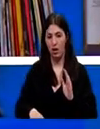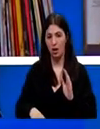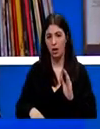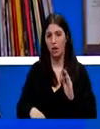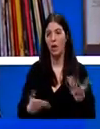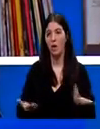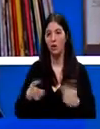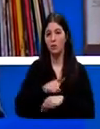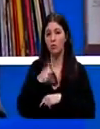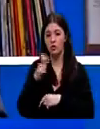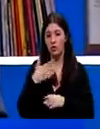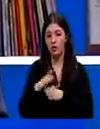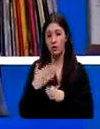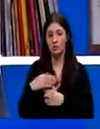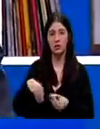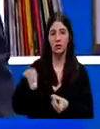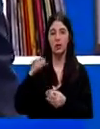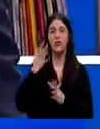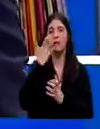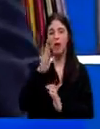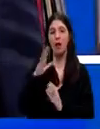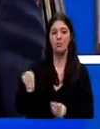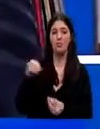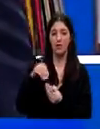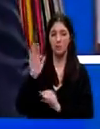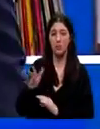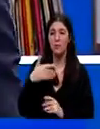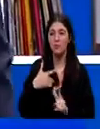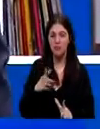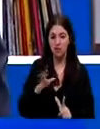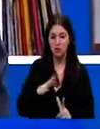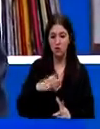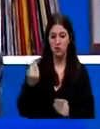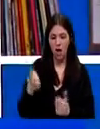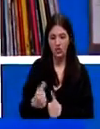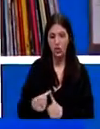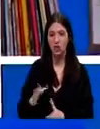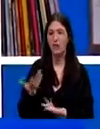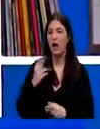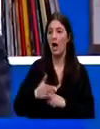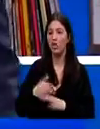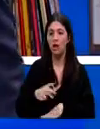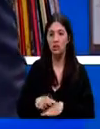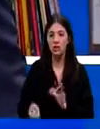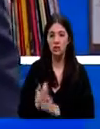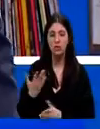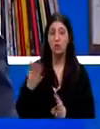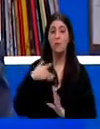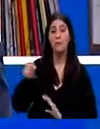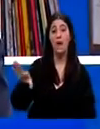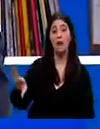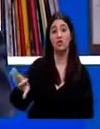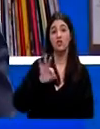O esnada 3 ay vadeli yatırmış Ayşe ablamız ama ya ihtiyacım oldu, çocuk evlenecek ya da bir acil hastalık durumu oldu. Dur şu